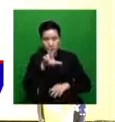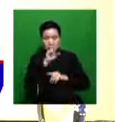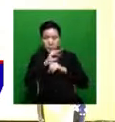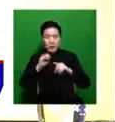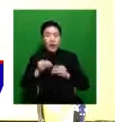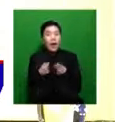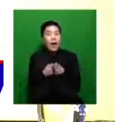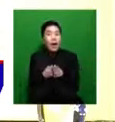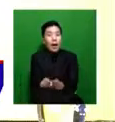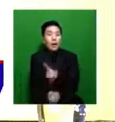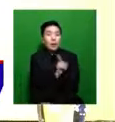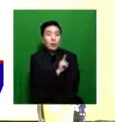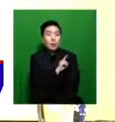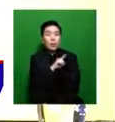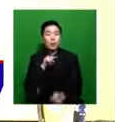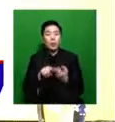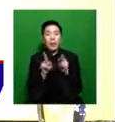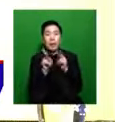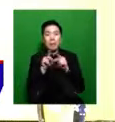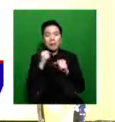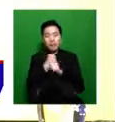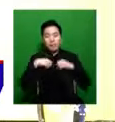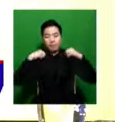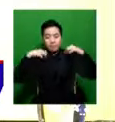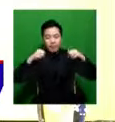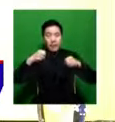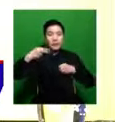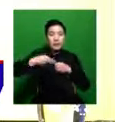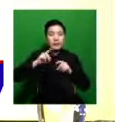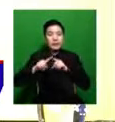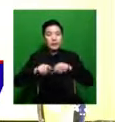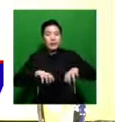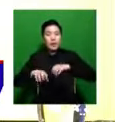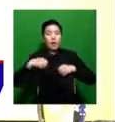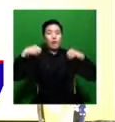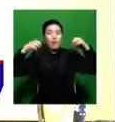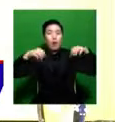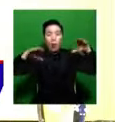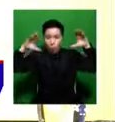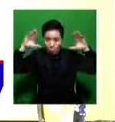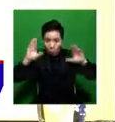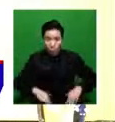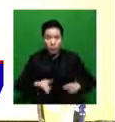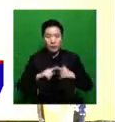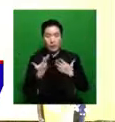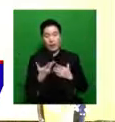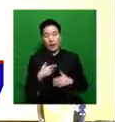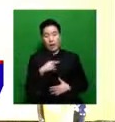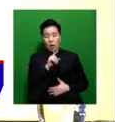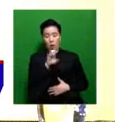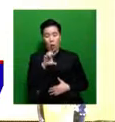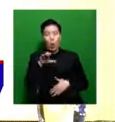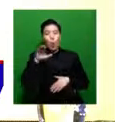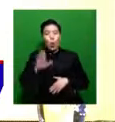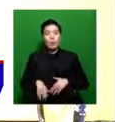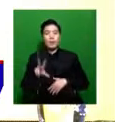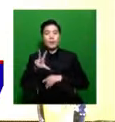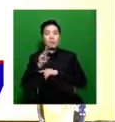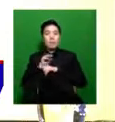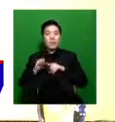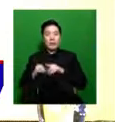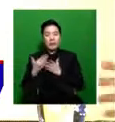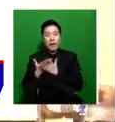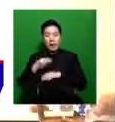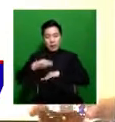ทโดยจะมอบหมายให้คณะกรรมการกำกับกิจการพลังงานเนี่ยดำเนินการลดค่าไฟในอัตราร้อยละ3แล้วก็พิจารณาใช้